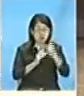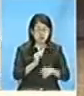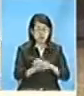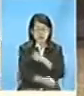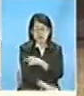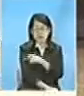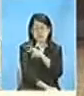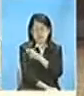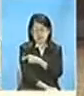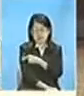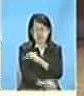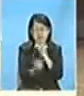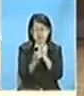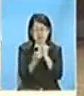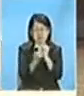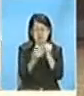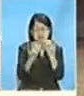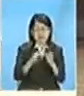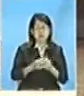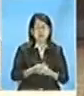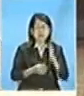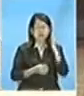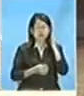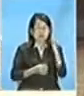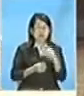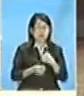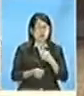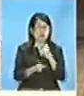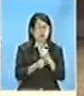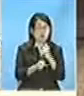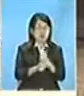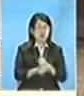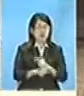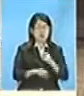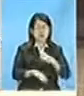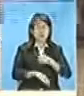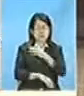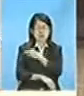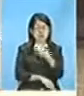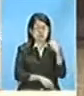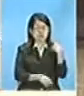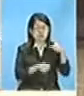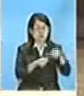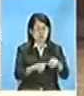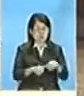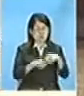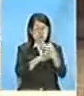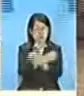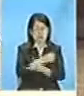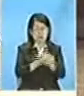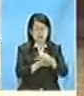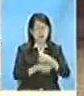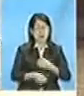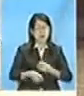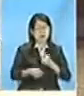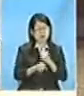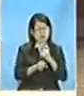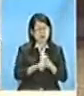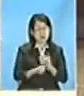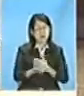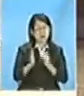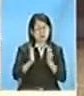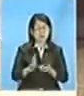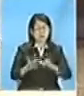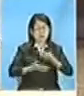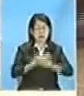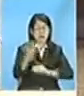ทตามลำดับต่อมาได้ทำหน้าที่เป็นกงสุลต่างประเทศเคยอยู่ในคณะผู้แทนการค้าไทยในสมัยของด